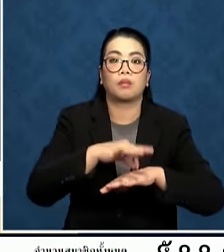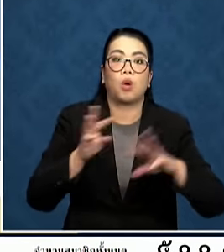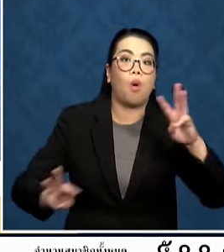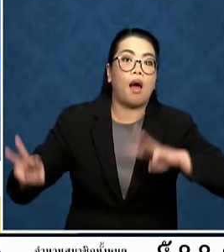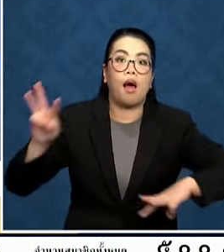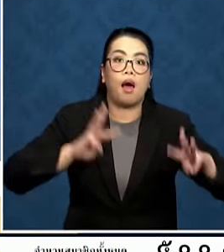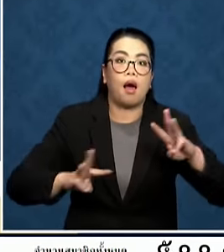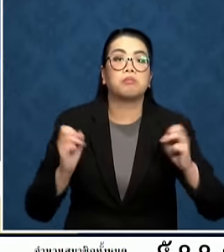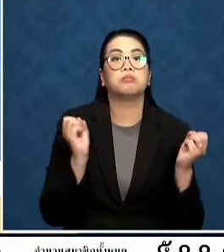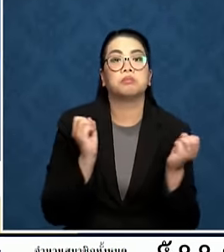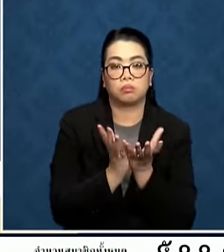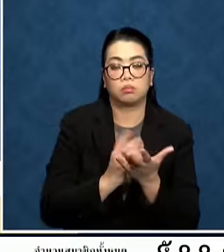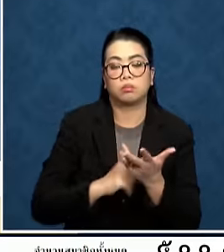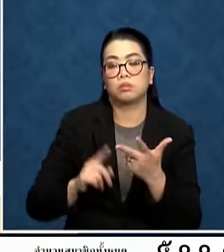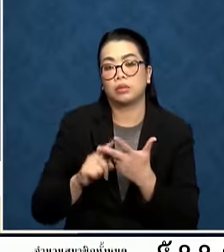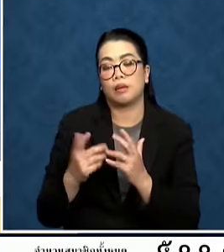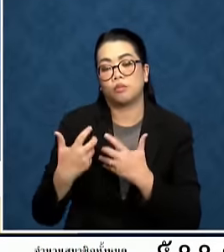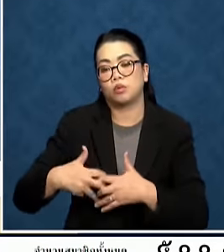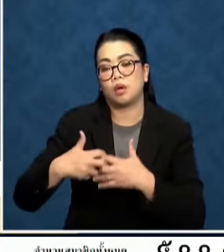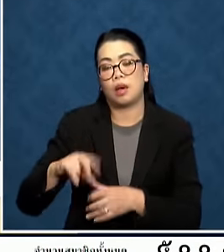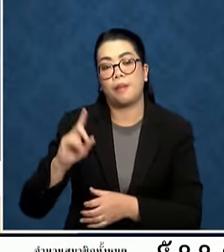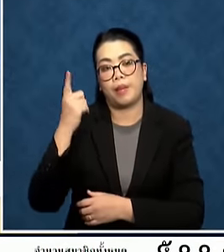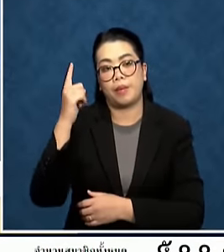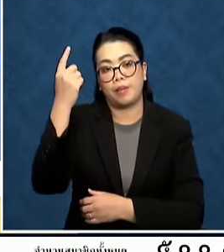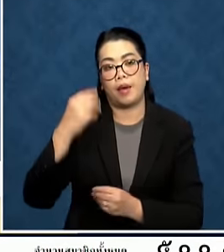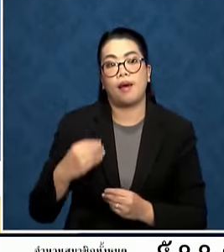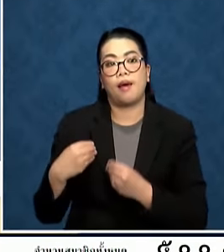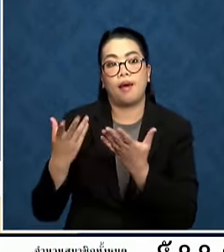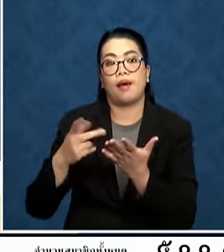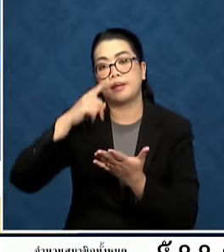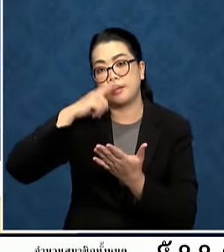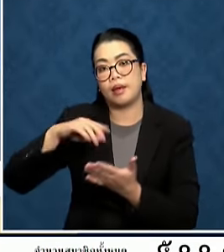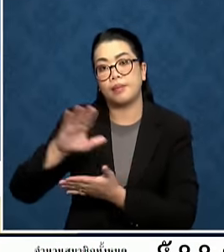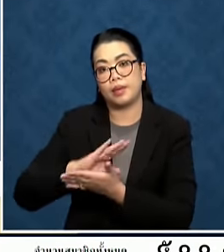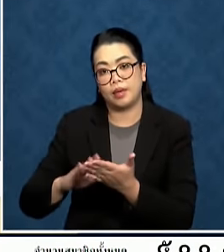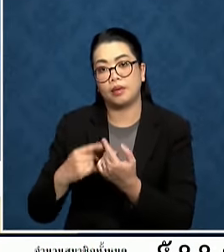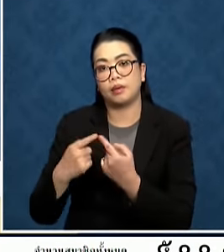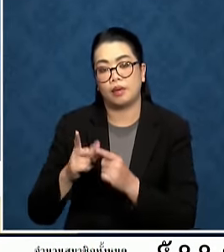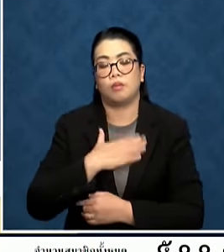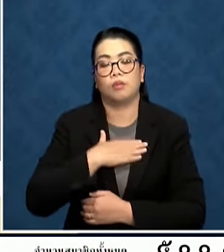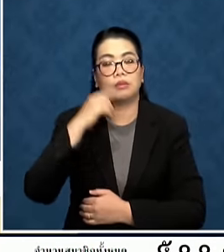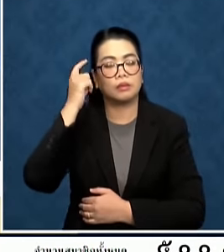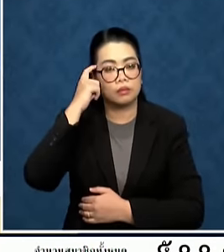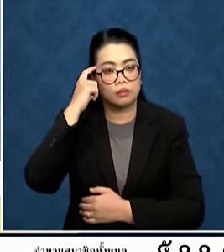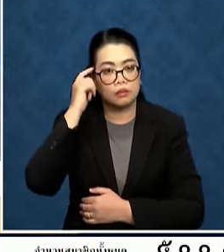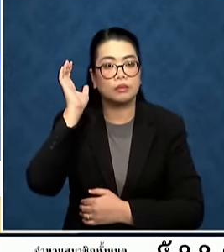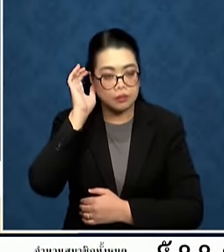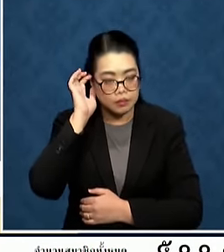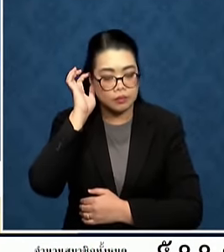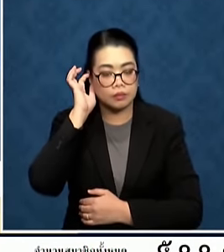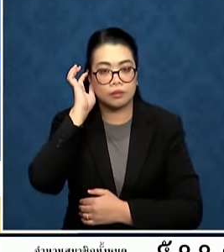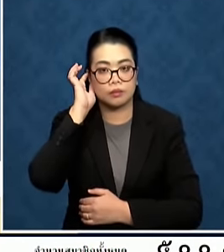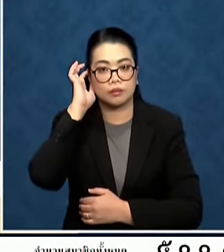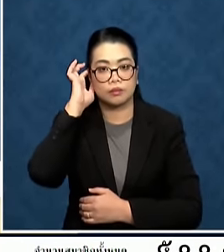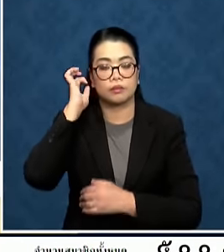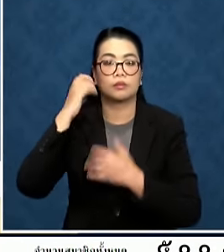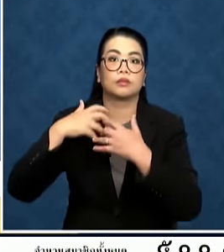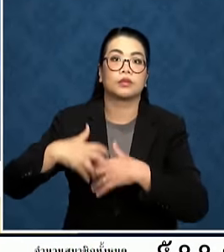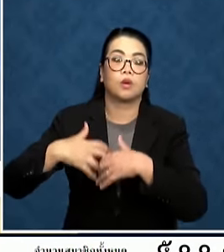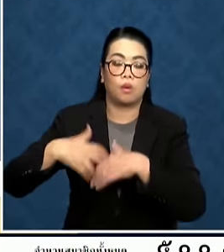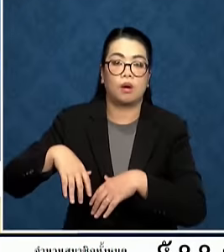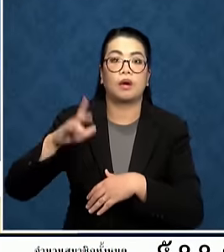แรกครับสร้างอุตสาหกรรมใหม่ให้ประเทศต้องยืนยันว่าผมเชื่อว่าโรงงานเนี่ยมาตั้งแน่ๆนะครับ